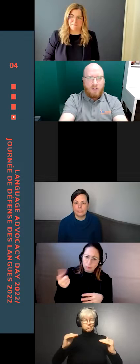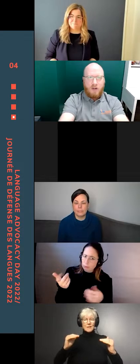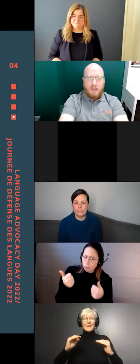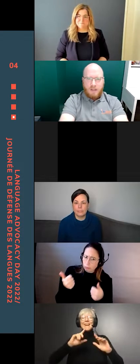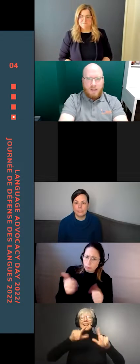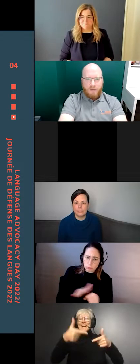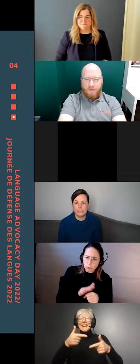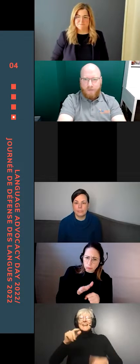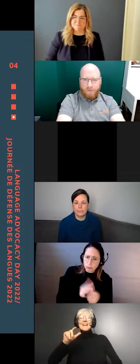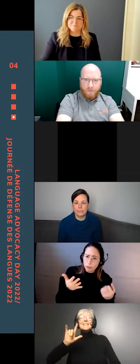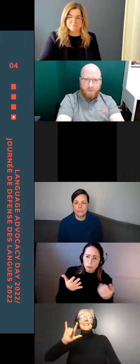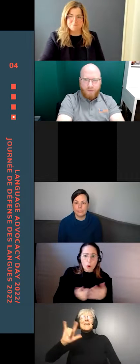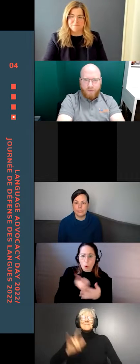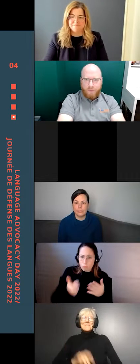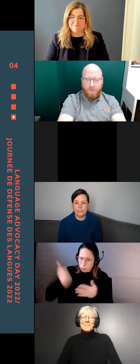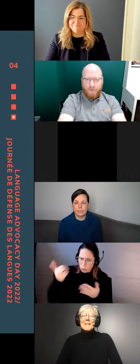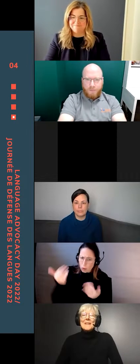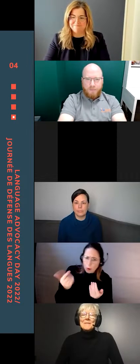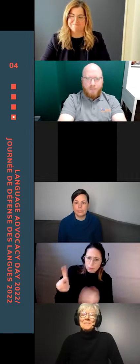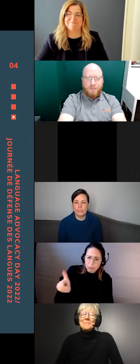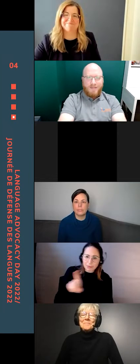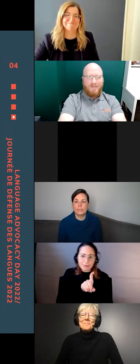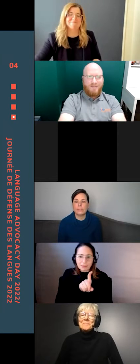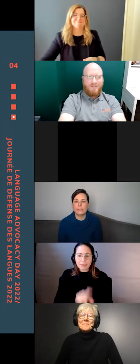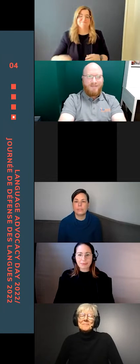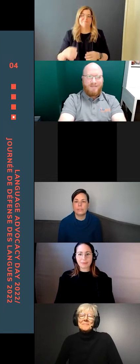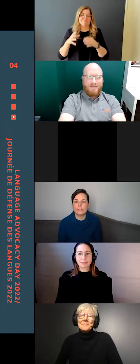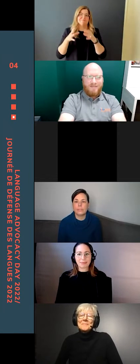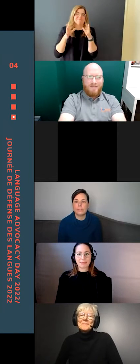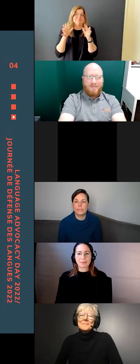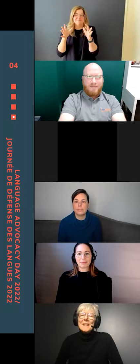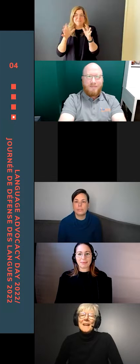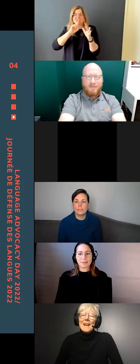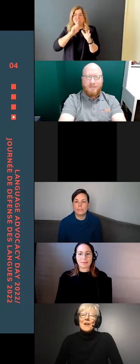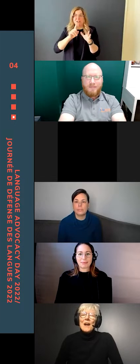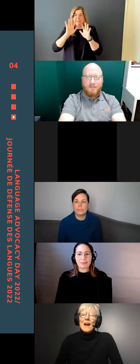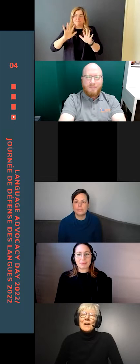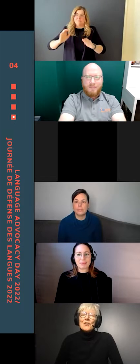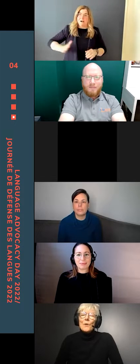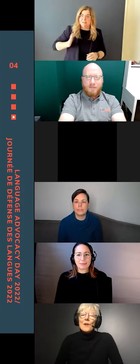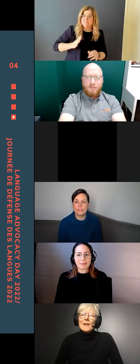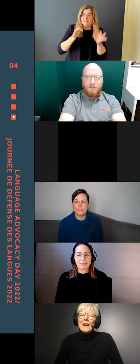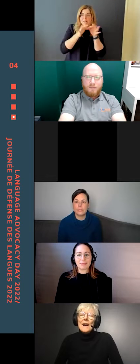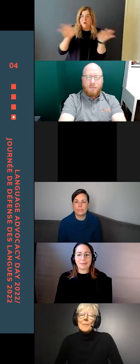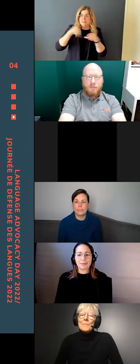d'après vous, est-ce qu'elles sont suffisantes ou est-ce qu'on en a besoin davantage?